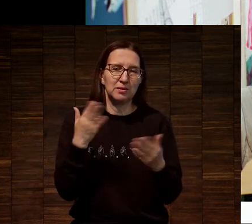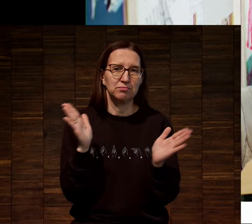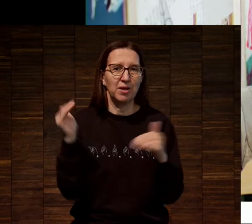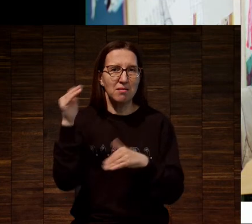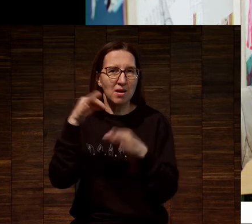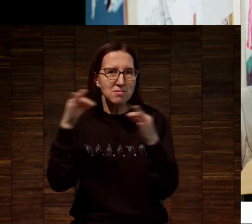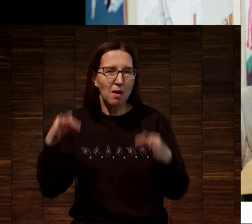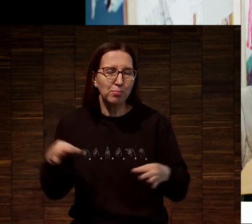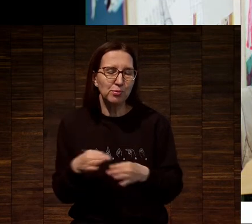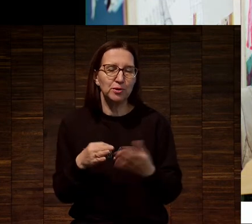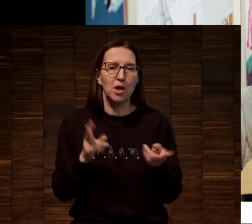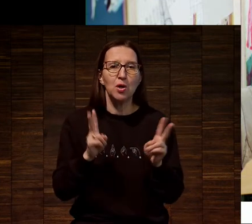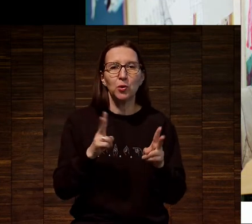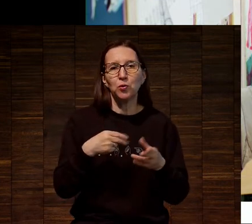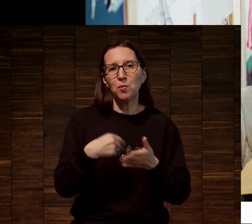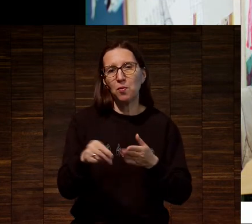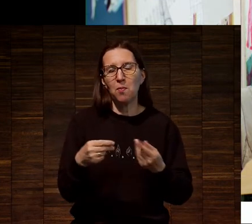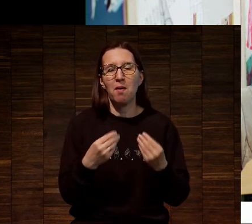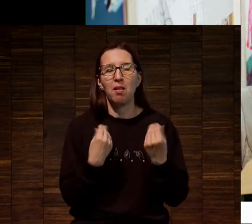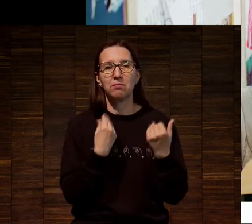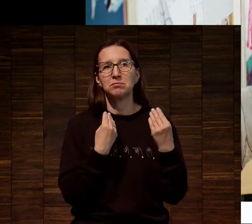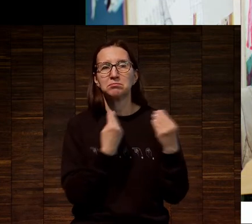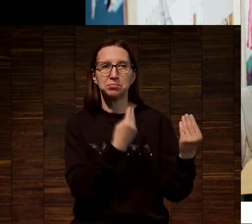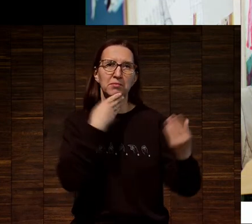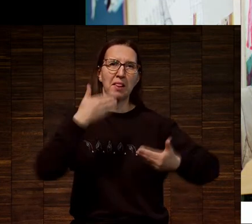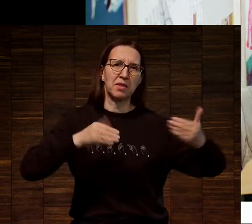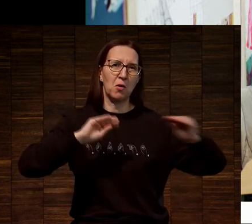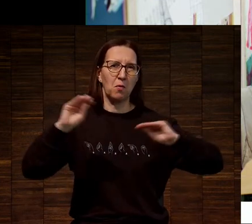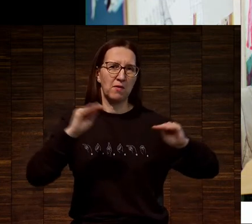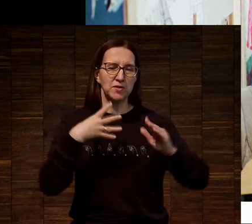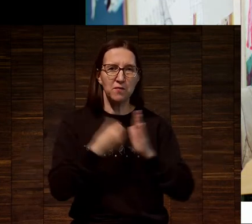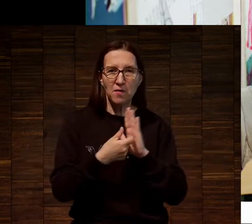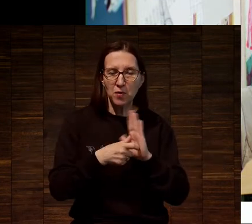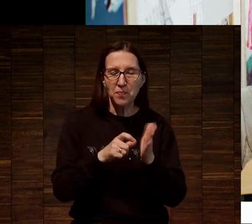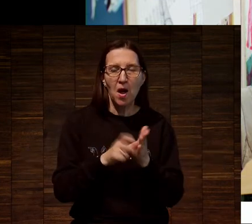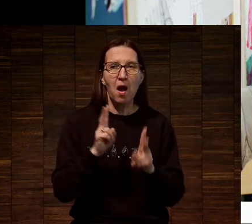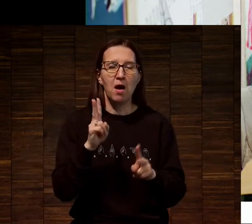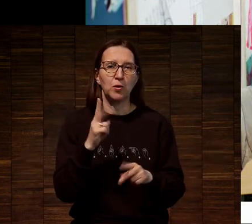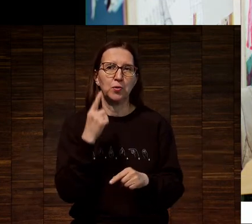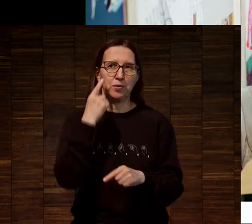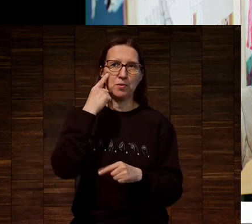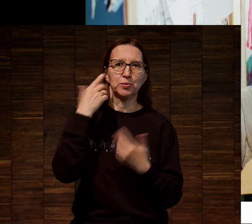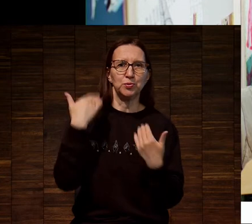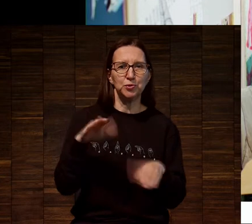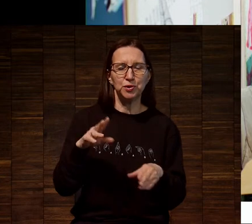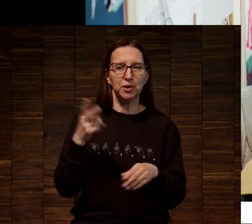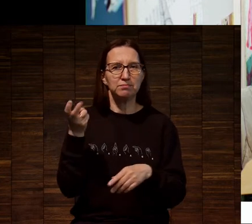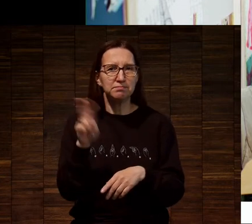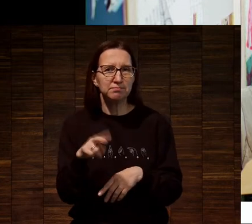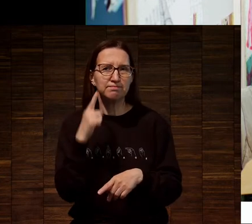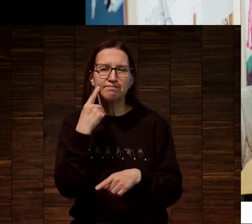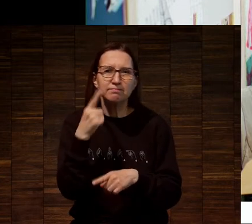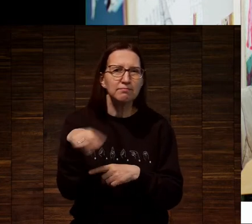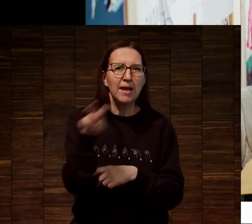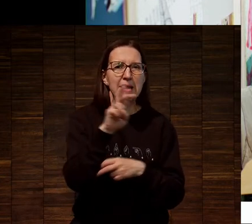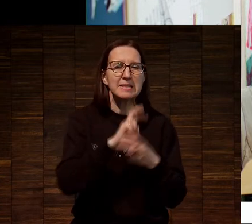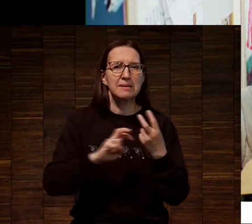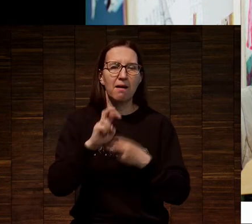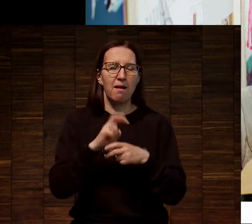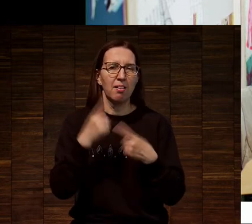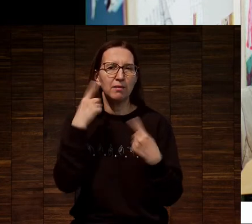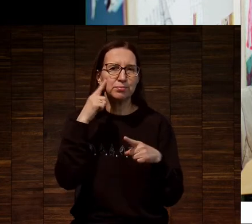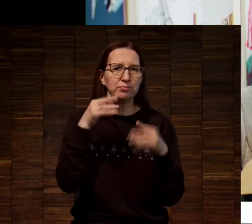Кто-то покупал для интерьеров, просто из декоративных побуждений, но кто-то приходил и искал